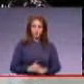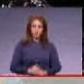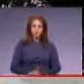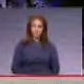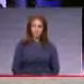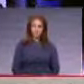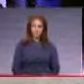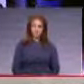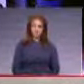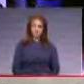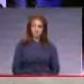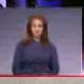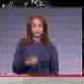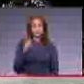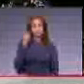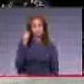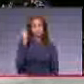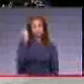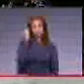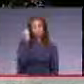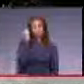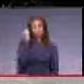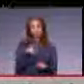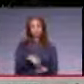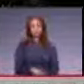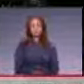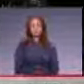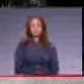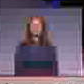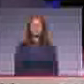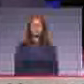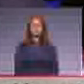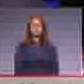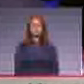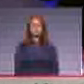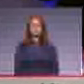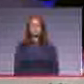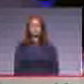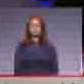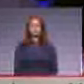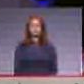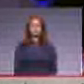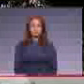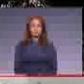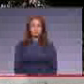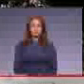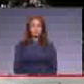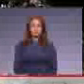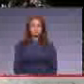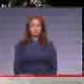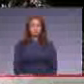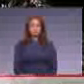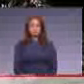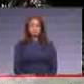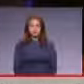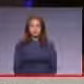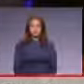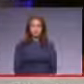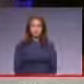يتكلمش. بس انت تبقي عارفه داخلين جواكي. لا لا لا، احيانا ما بقاش عارفه. طب بتدفعي ثمن بعد كده العمل السياسي ده ازاي؟